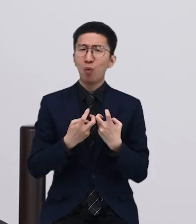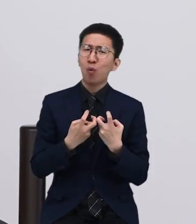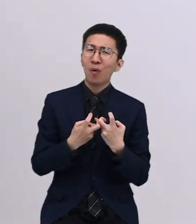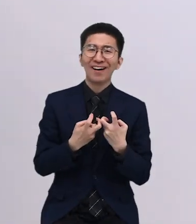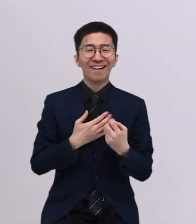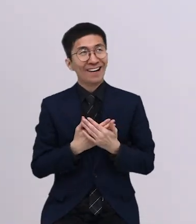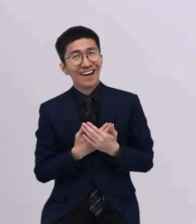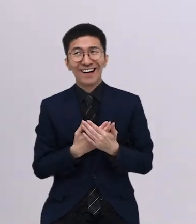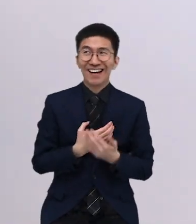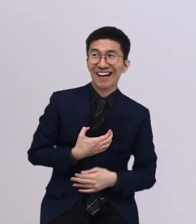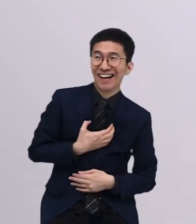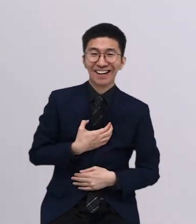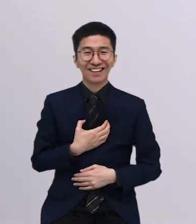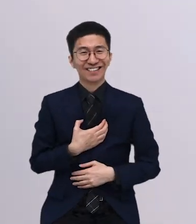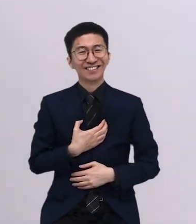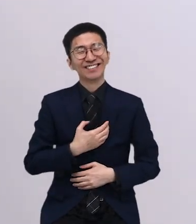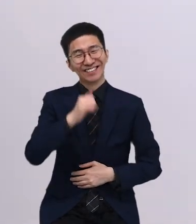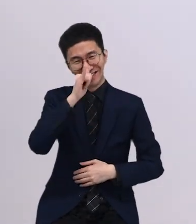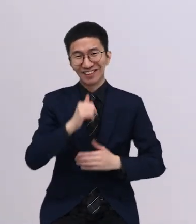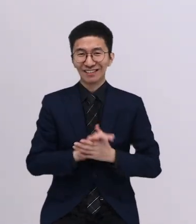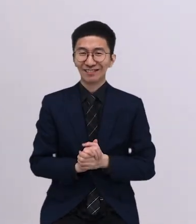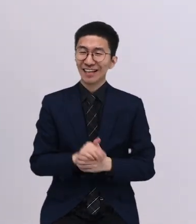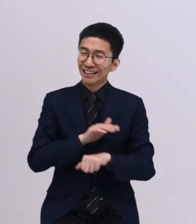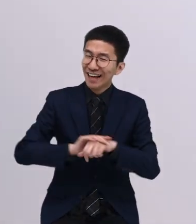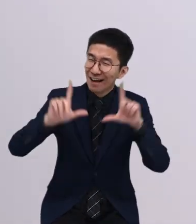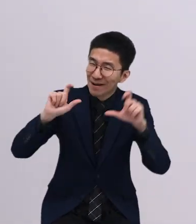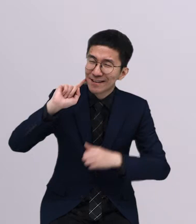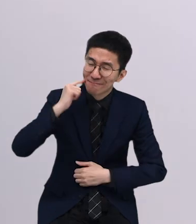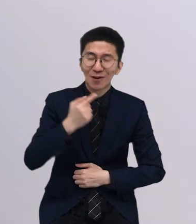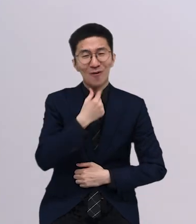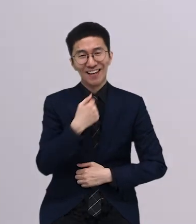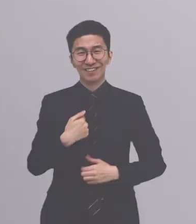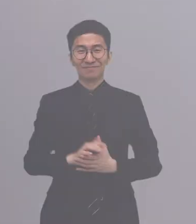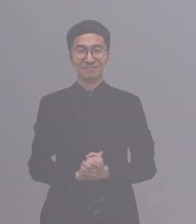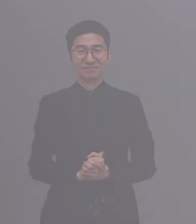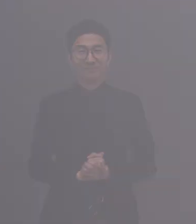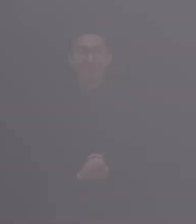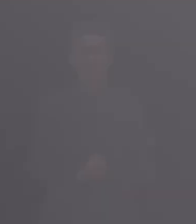어떻게 취해야 되지? 또 걱정 반, 설렘 반 약간 그런 상태입니다. 잘 찍고 싶어요.